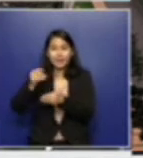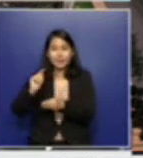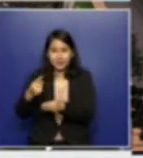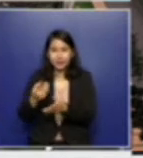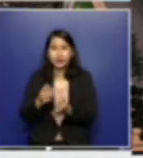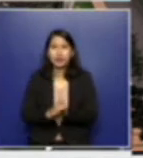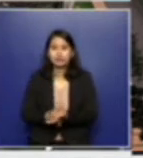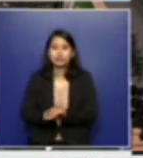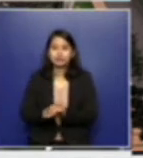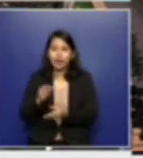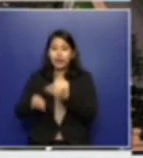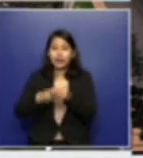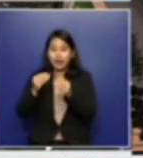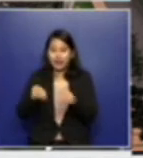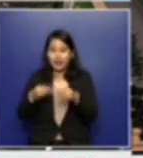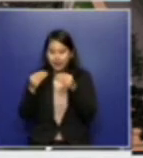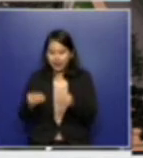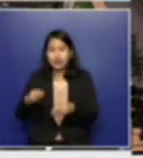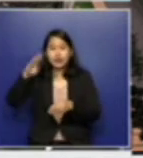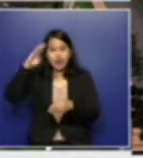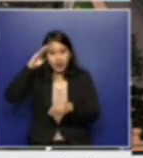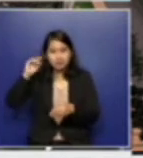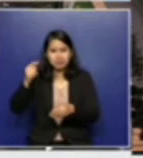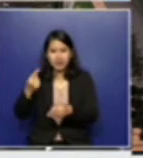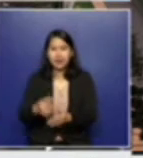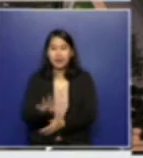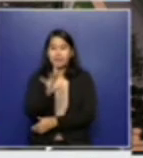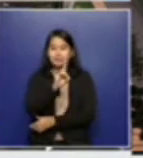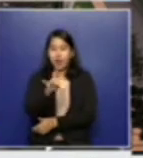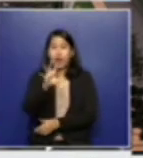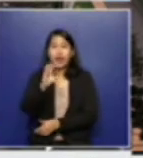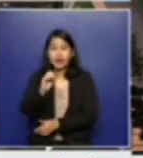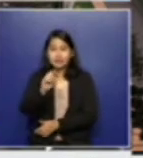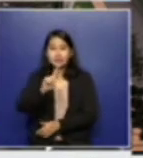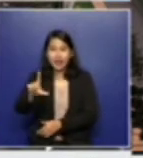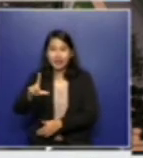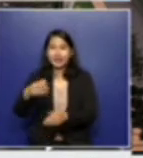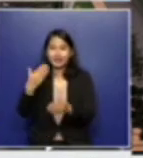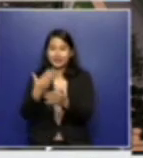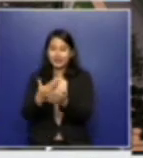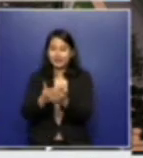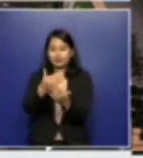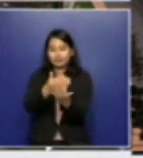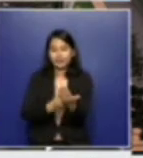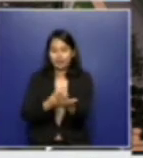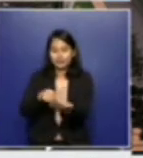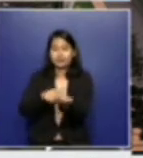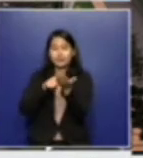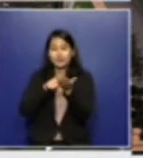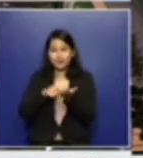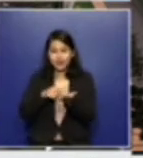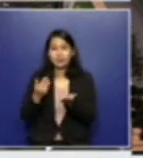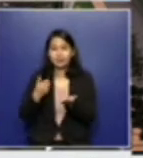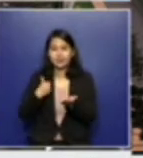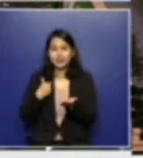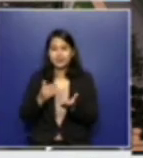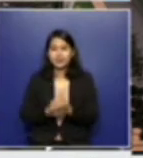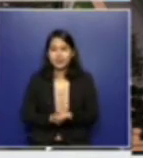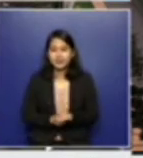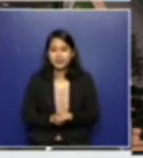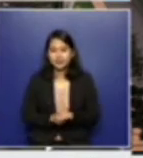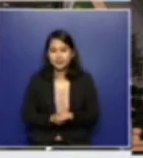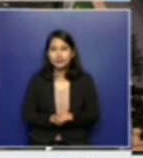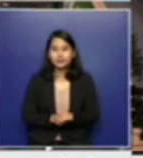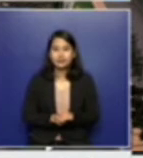นี่ยก็ขายให้ทัพบกอีก1ลำครับ850ล้านมีการเสนอราคาวัน2วันไล่ๆกับที่ปภ.เสนอครับเพราะนั้นผ